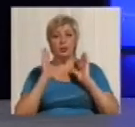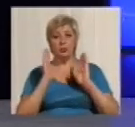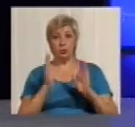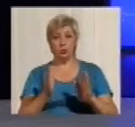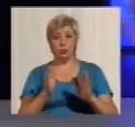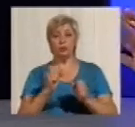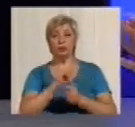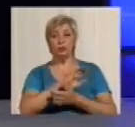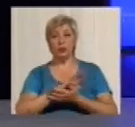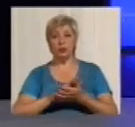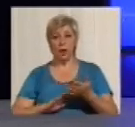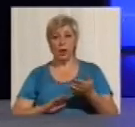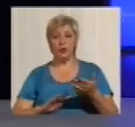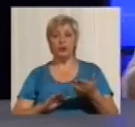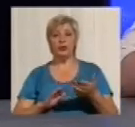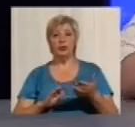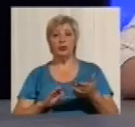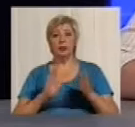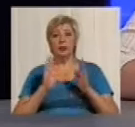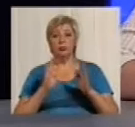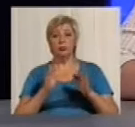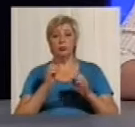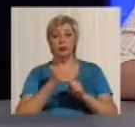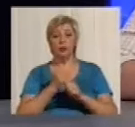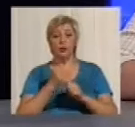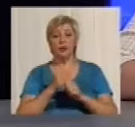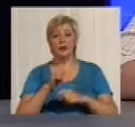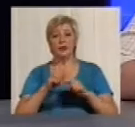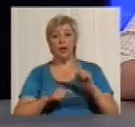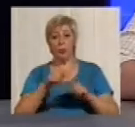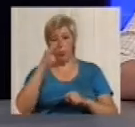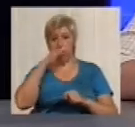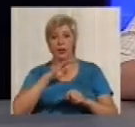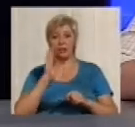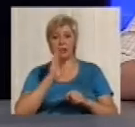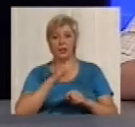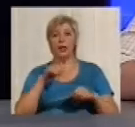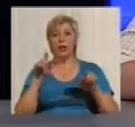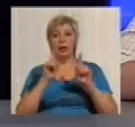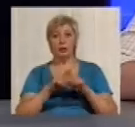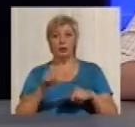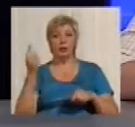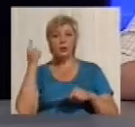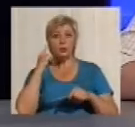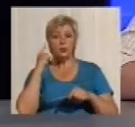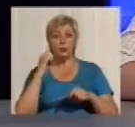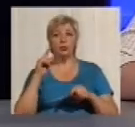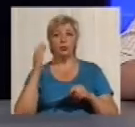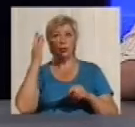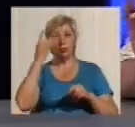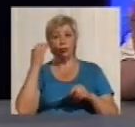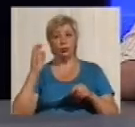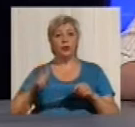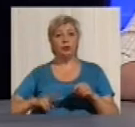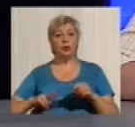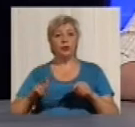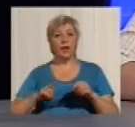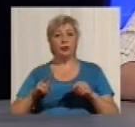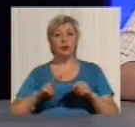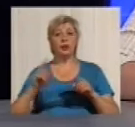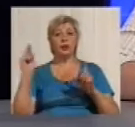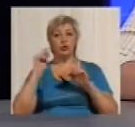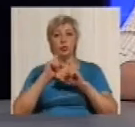будуть далі робити батьки? Також ми почуємо думку директорки школи і також